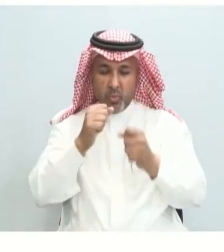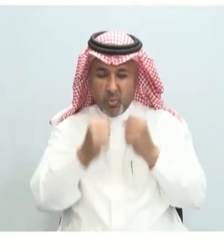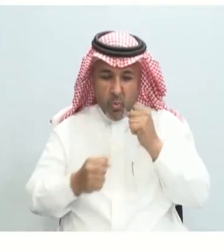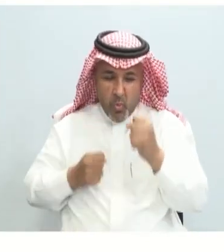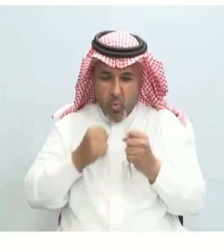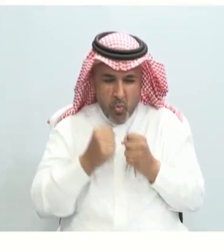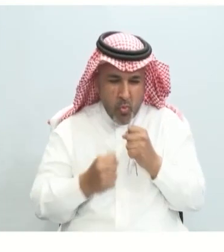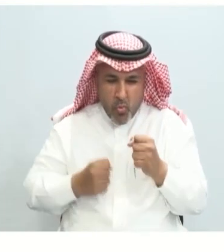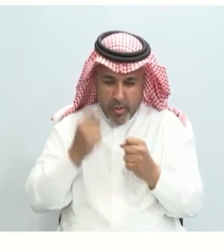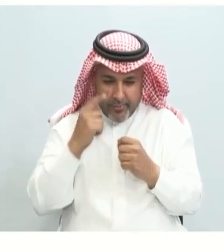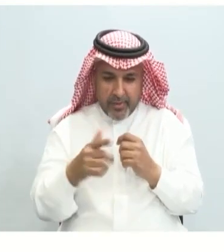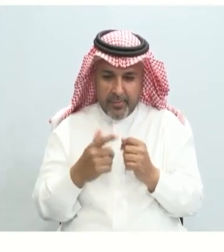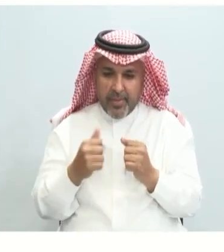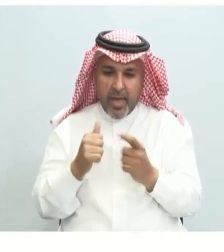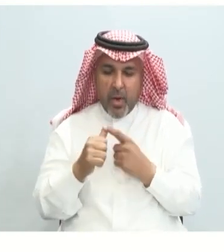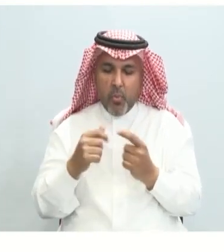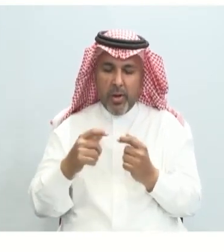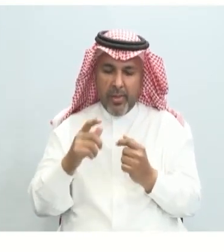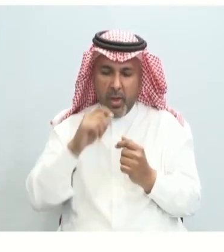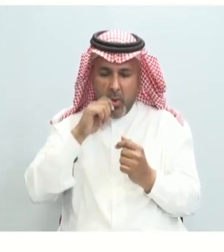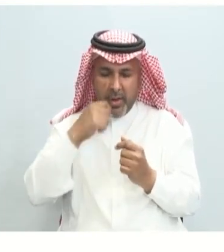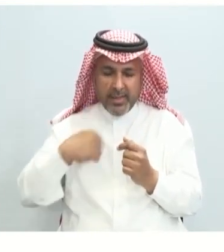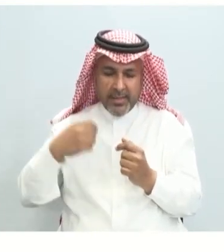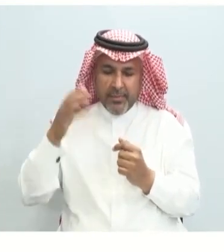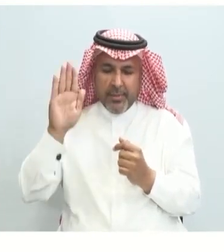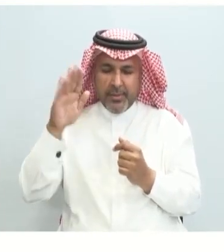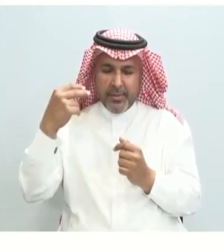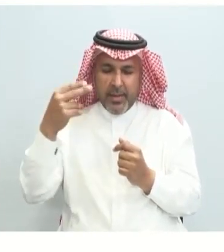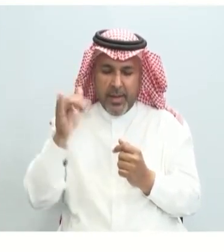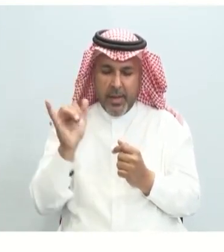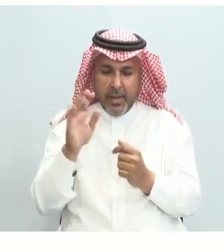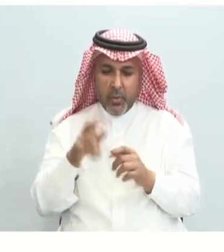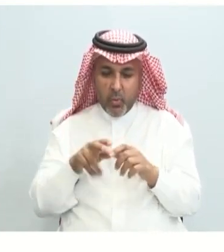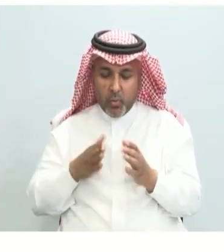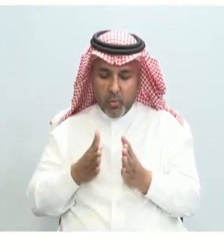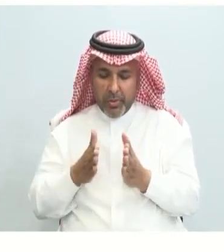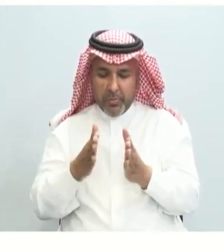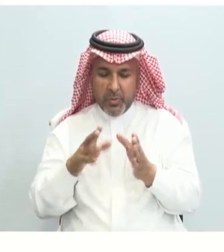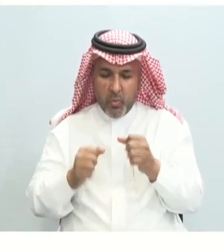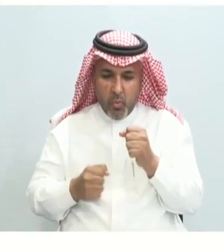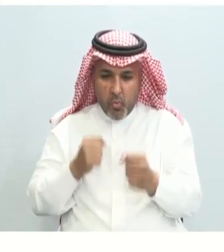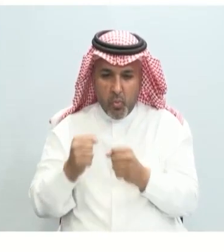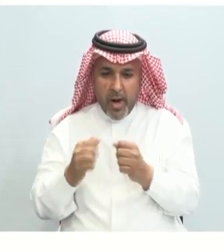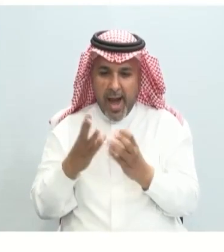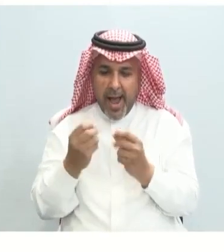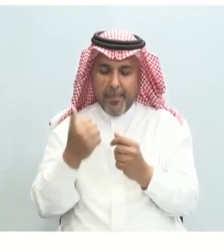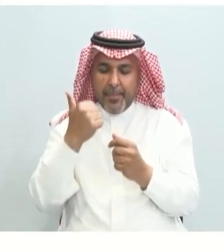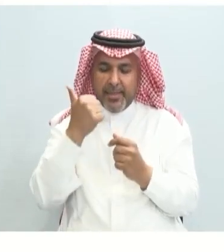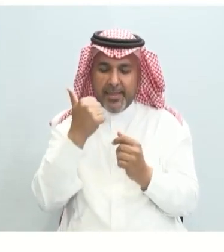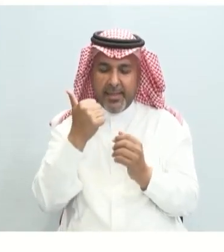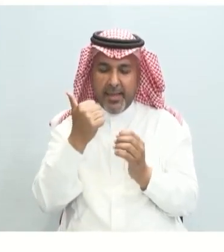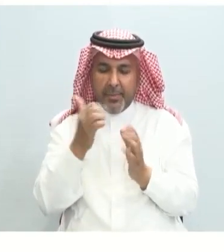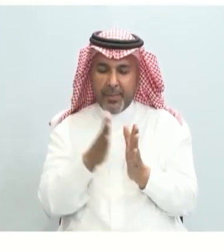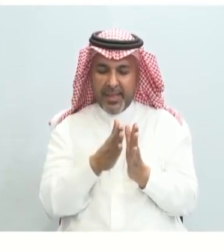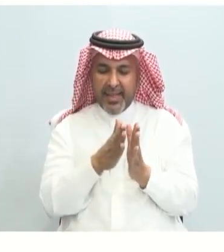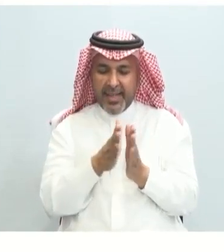6 كل م في اتجاه معين ثم انعطف بزاويه قياسها 79 درجه وركض مسافه 7 كل م